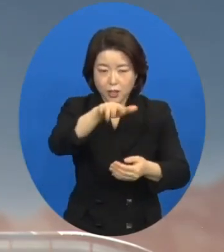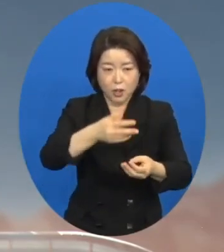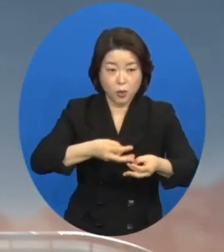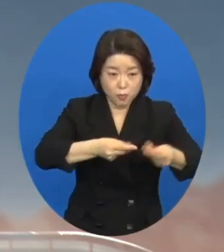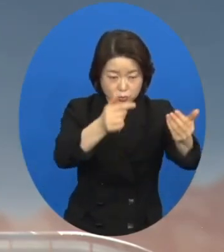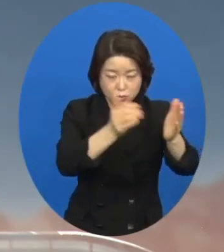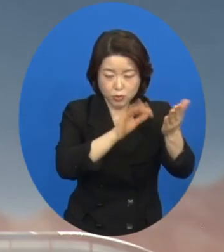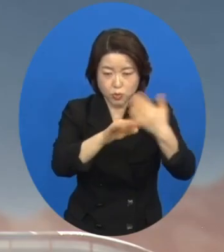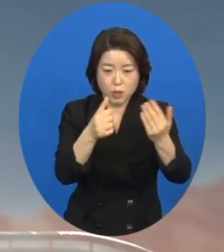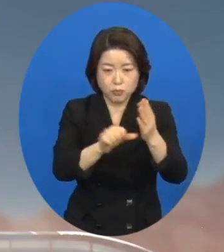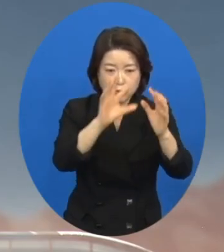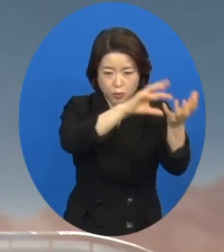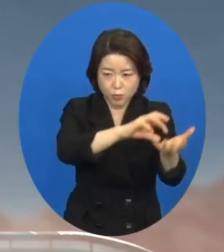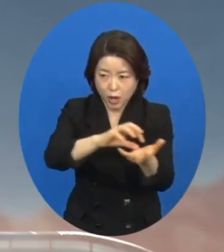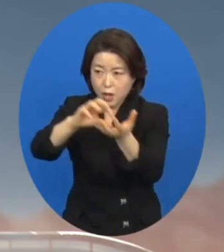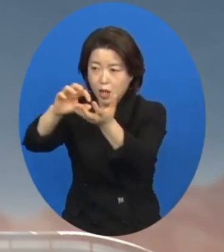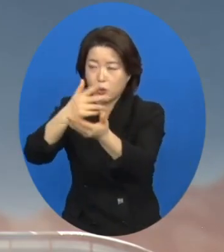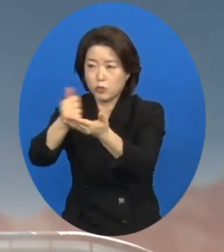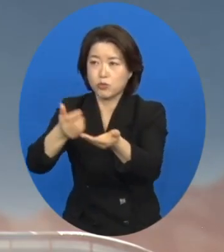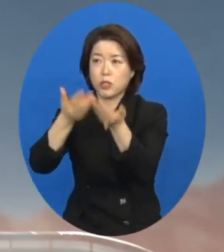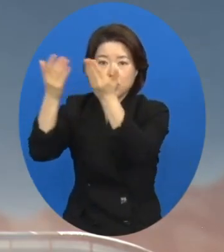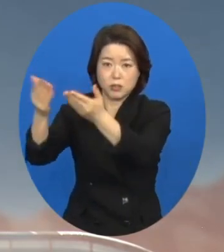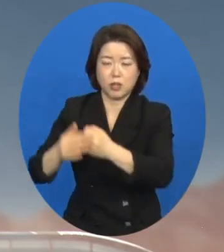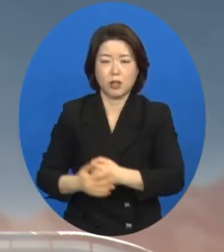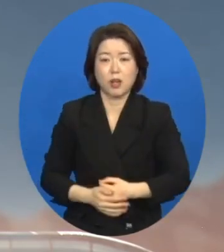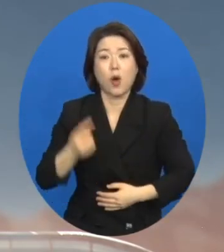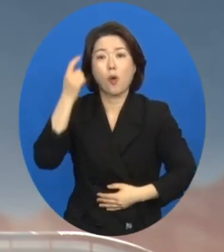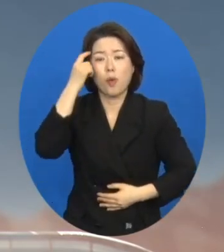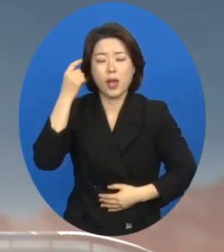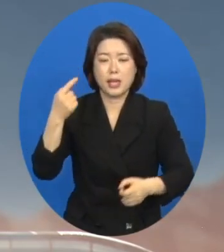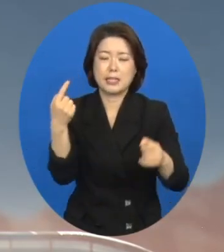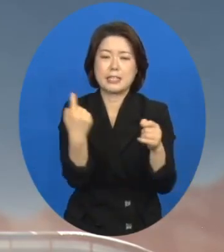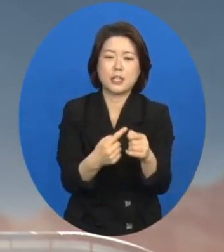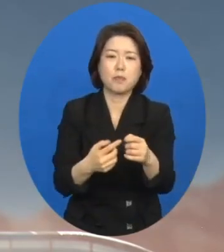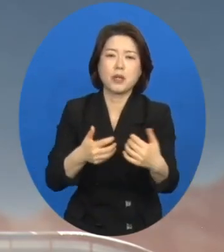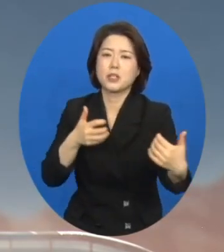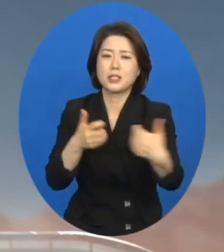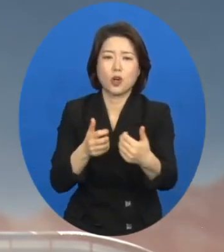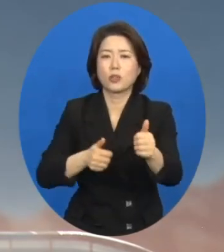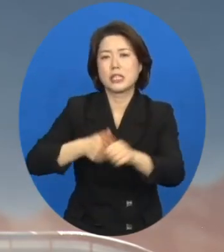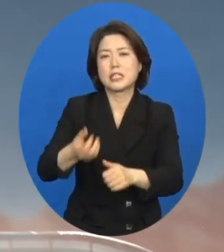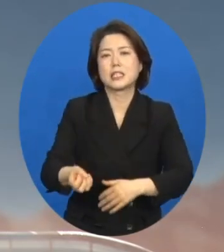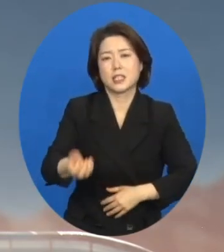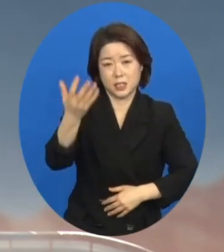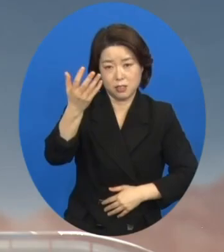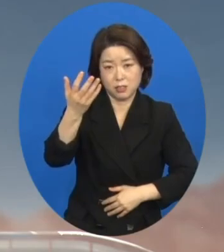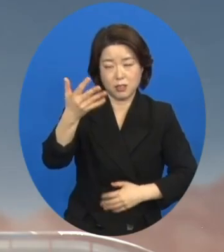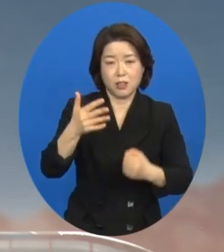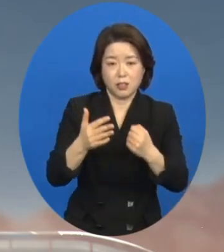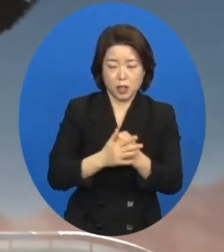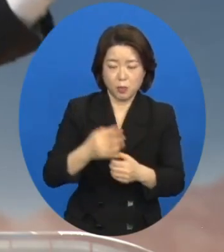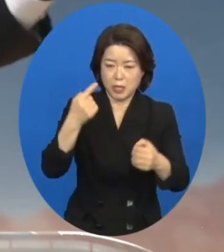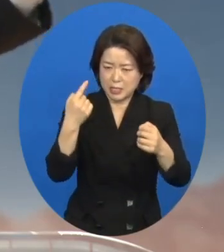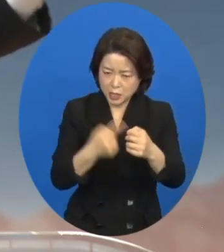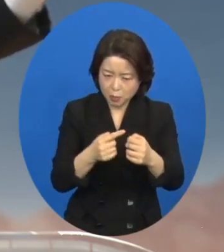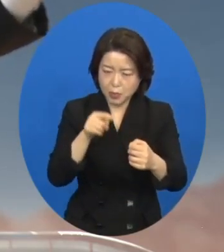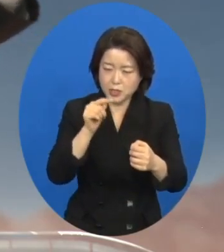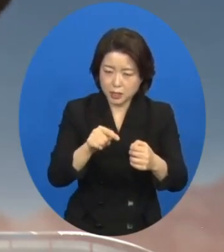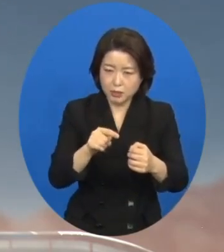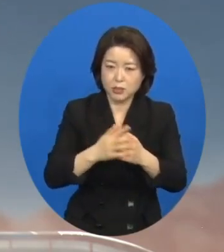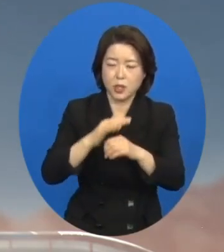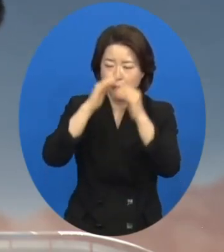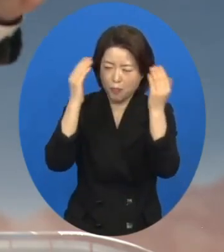그런지 아십니까? 첫 번째 승리이기 때문에 그래요. 첫 번째 것은 모두 하나님의